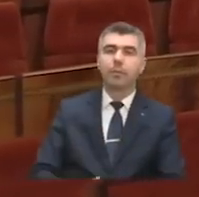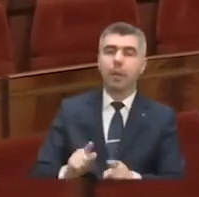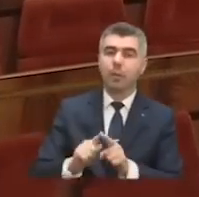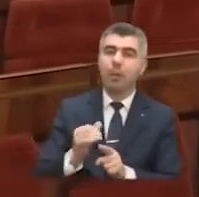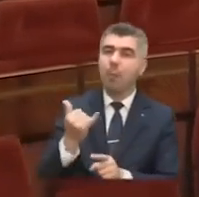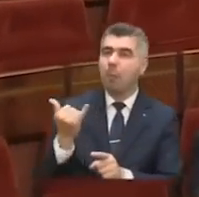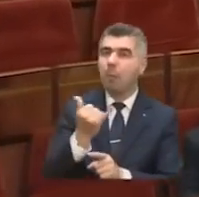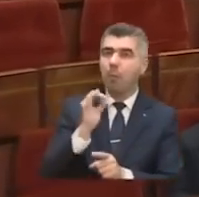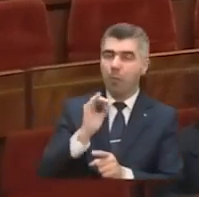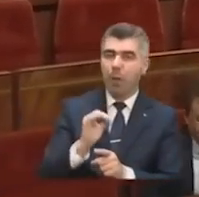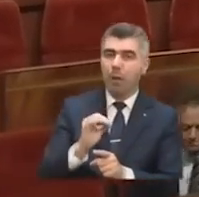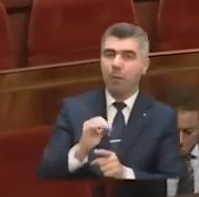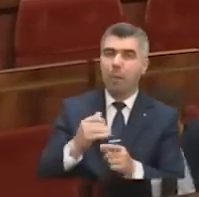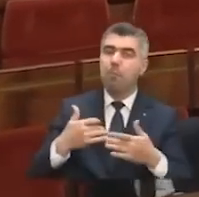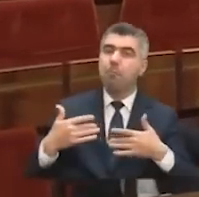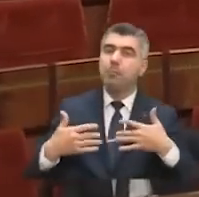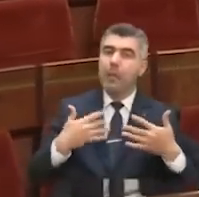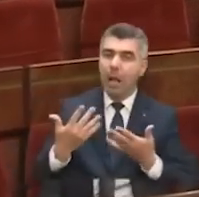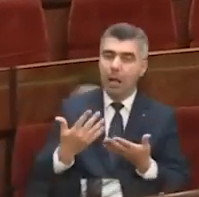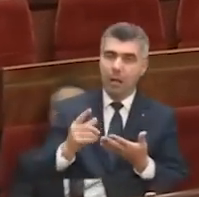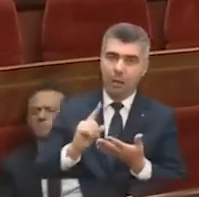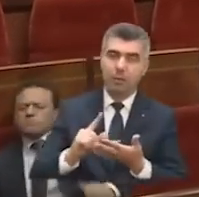ليزاكتيفيتي، غادي دير المسرح، وغادي دير